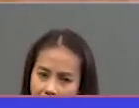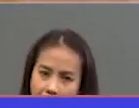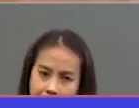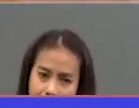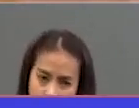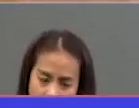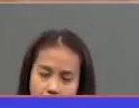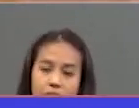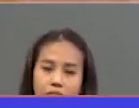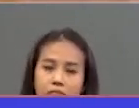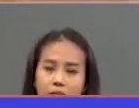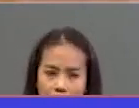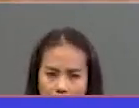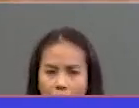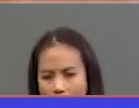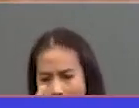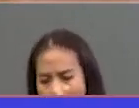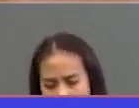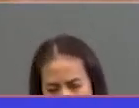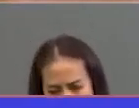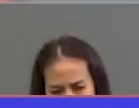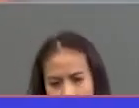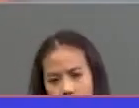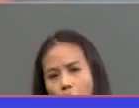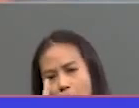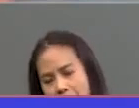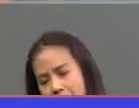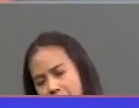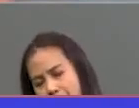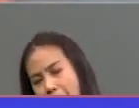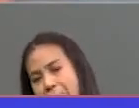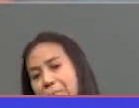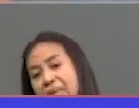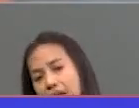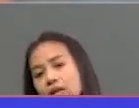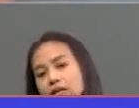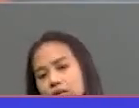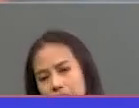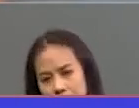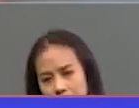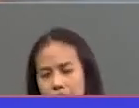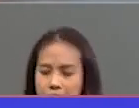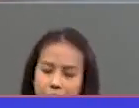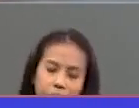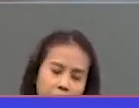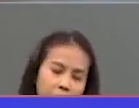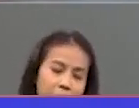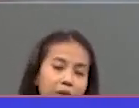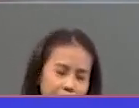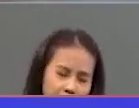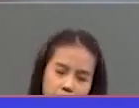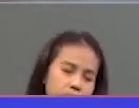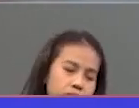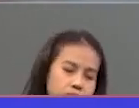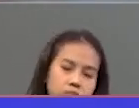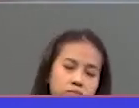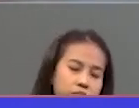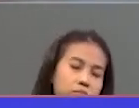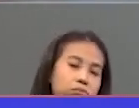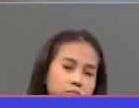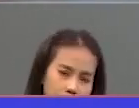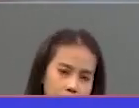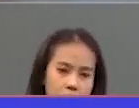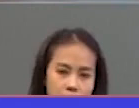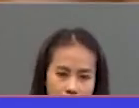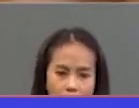คดีความผิดเกี่ยวกับอาวุธระเบิดวัตถุระเบิดและเครื่องกระสุนทั้งสิ้น 3,984 คดีมีการยึดของ